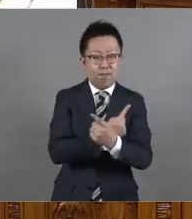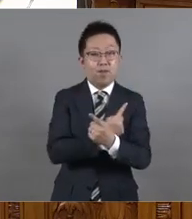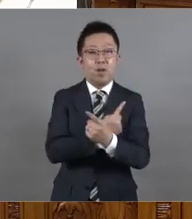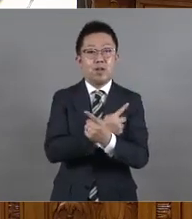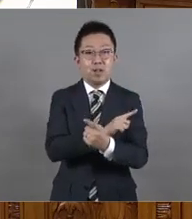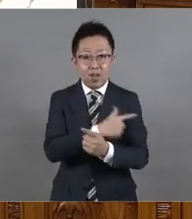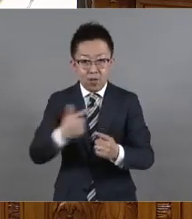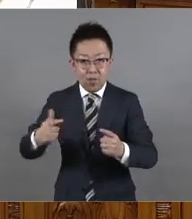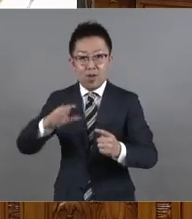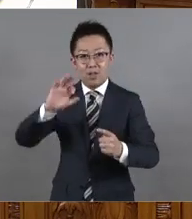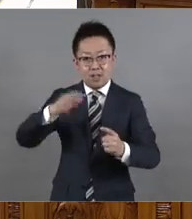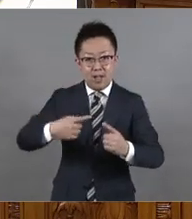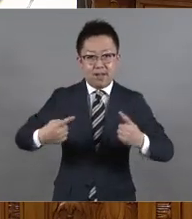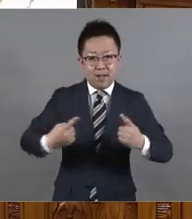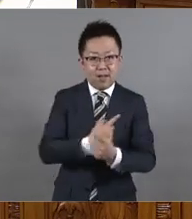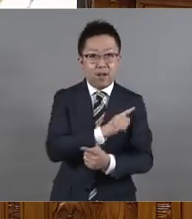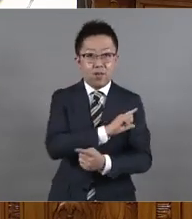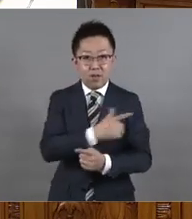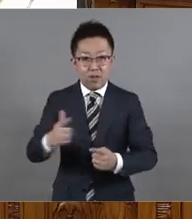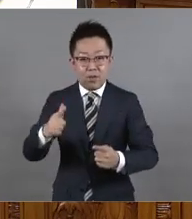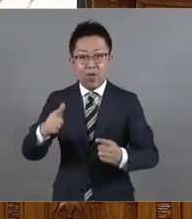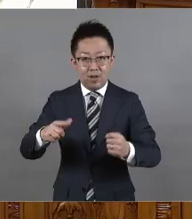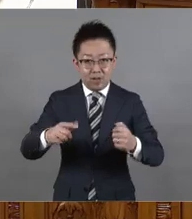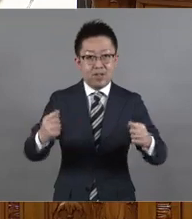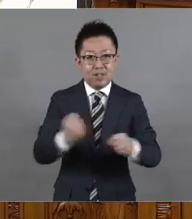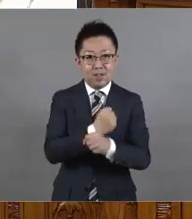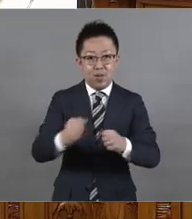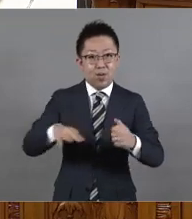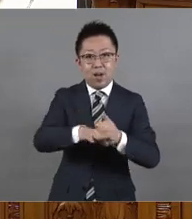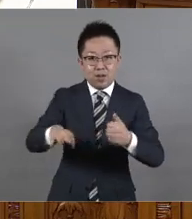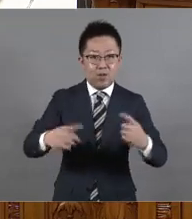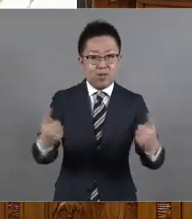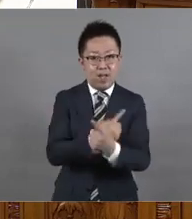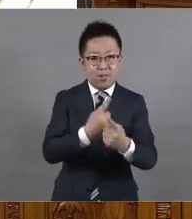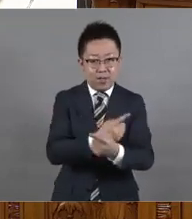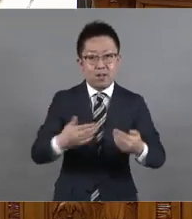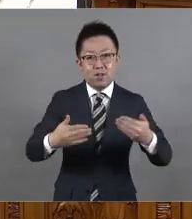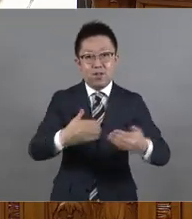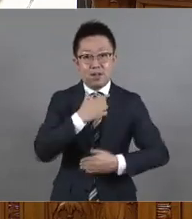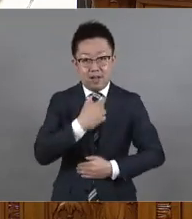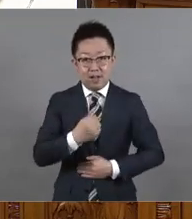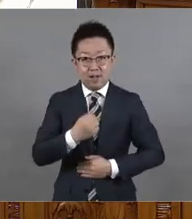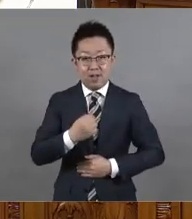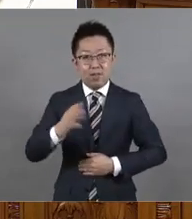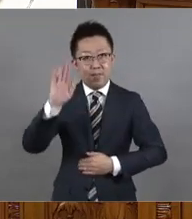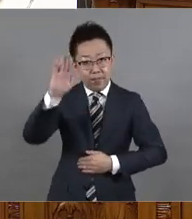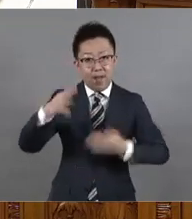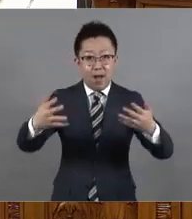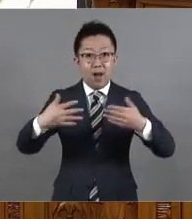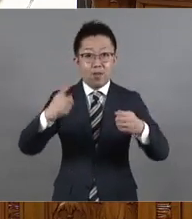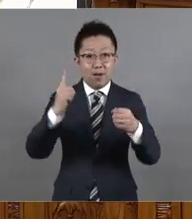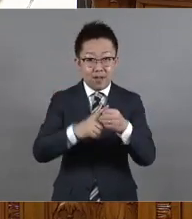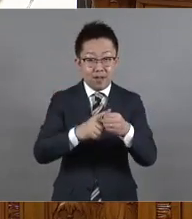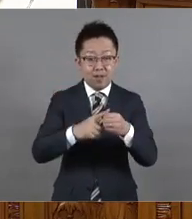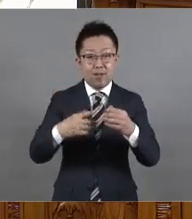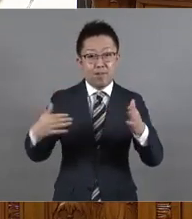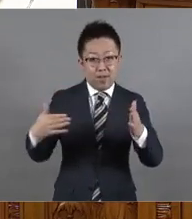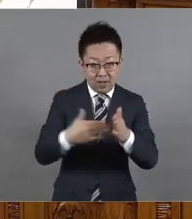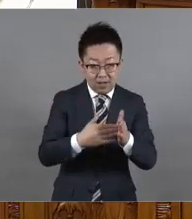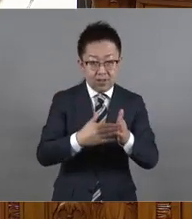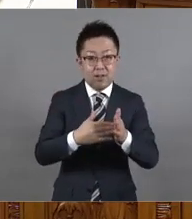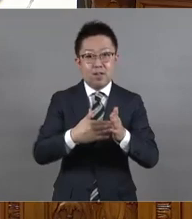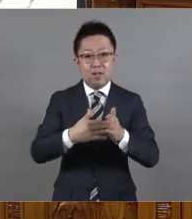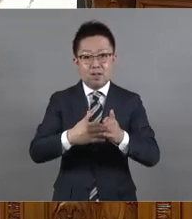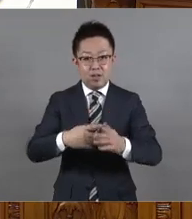税制改革を含めた事業環境の整備を進めてまいります本年春までに時期達成目標設定を含めた